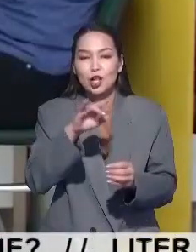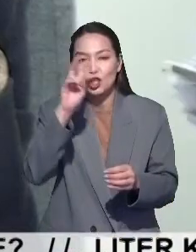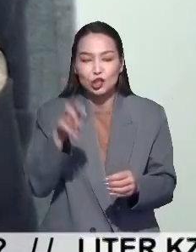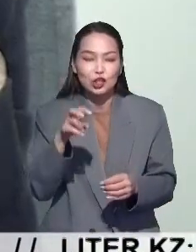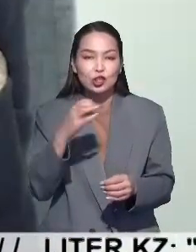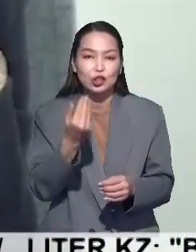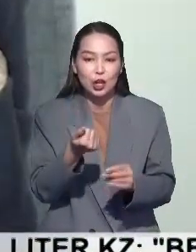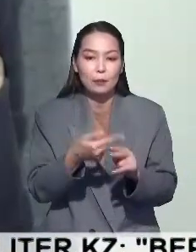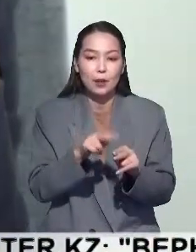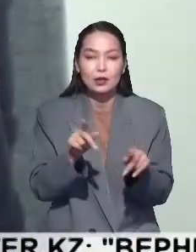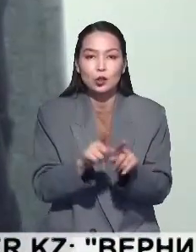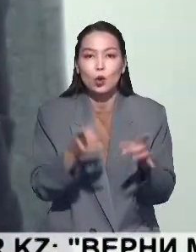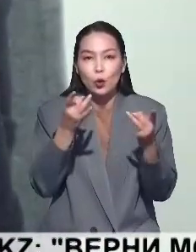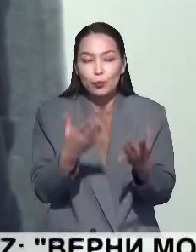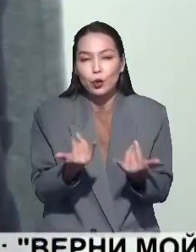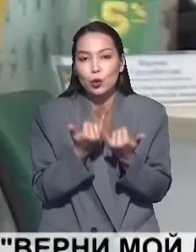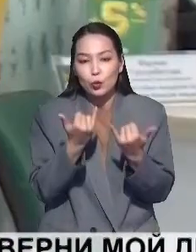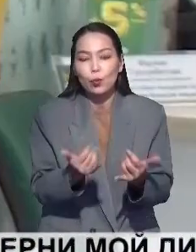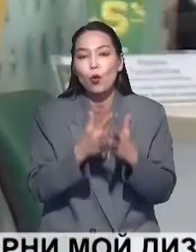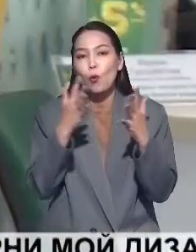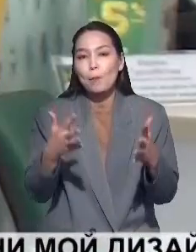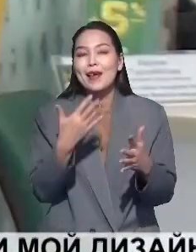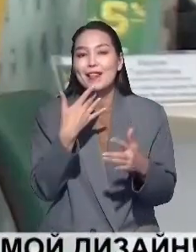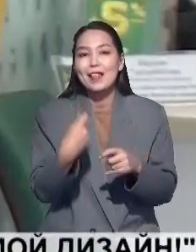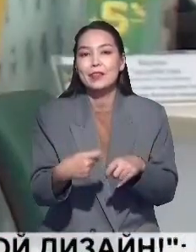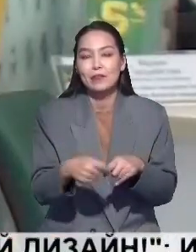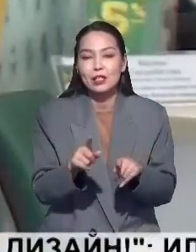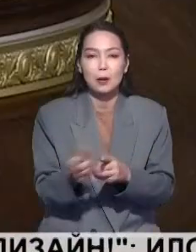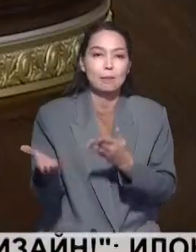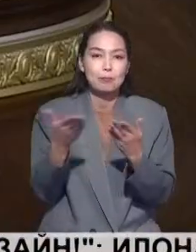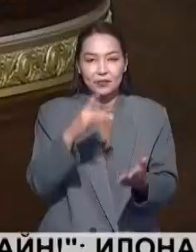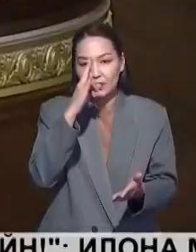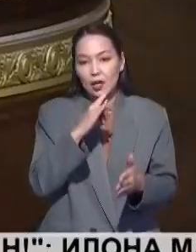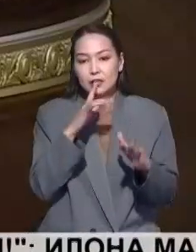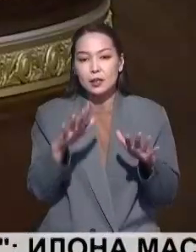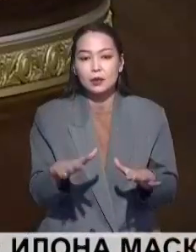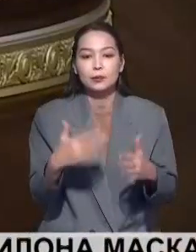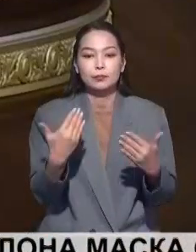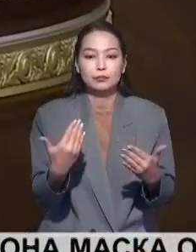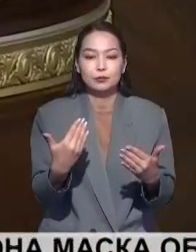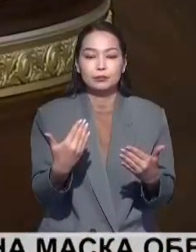Таким образом, такой процесс позволит привлечь еще больше иностранных инвесторов в Казахстан.